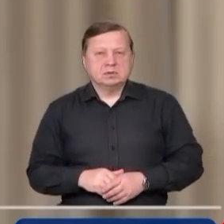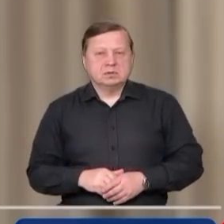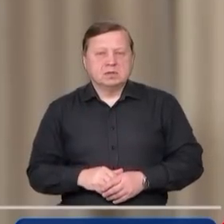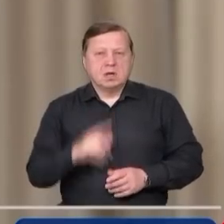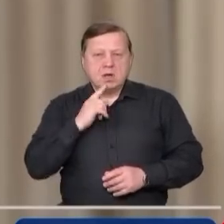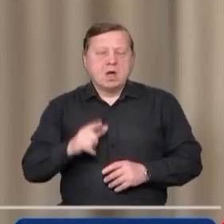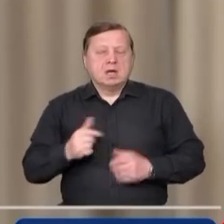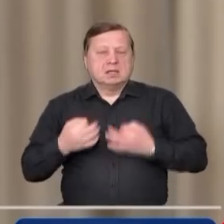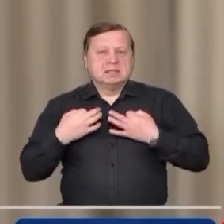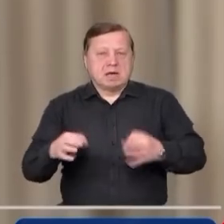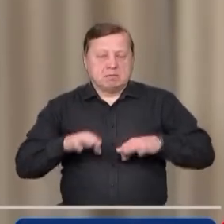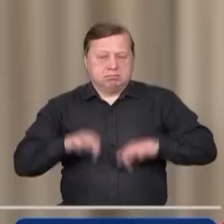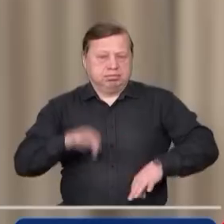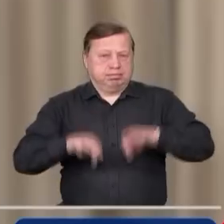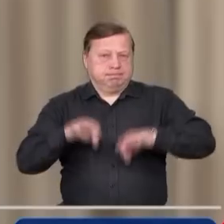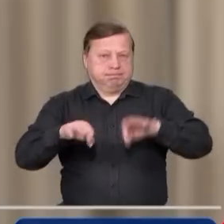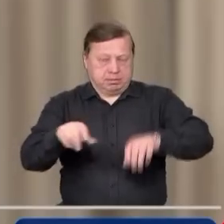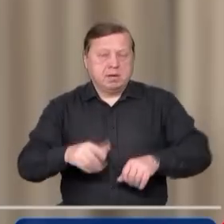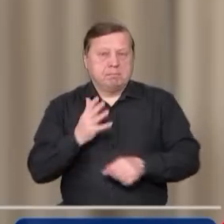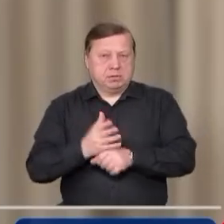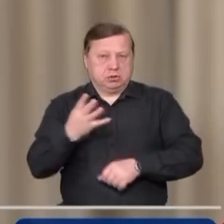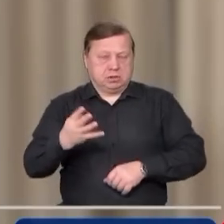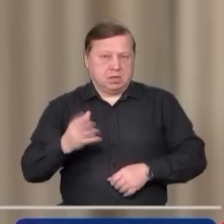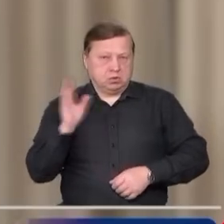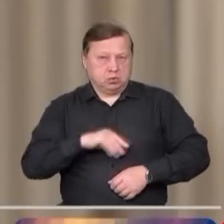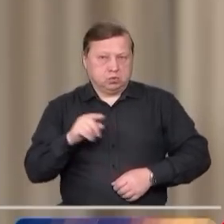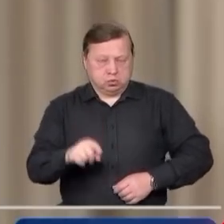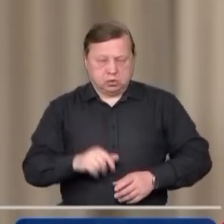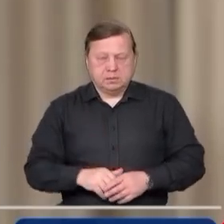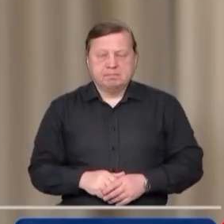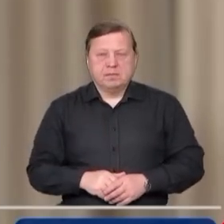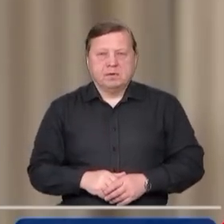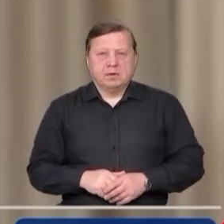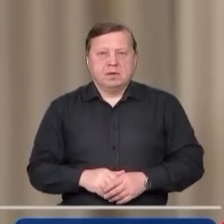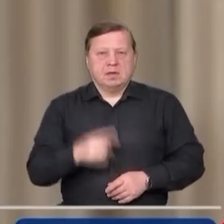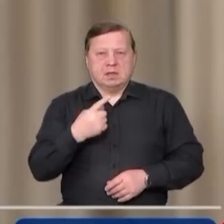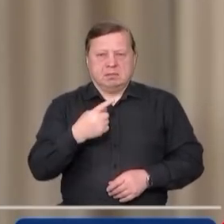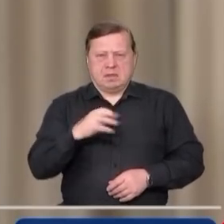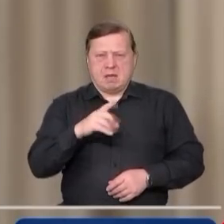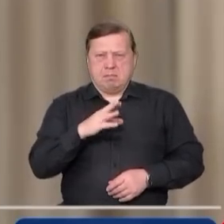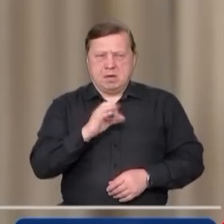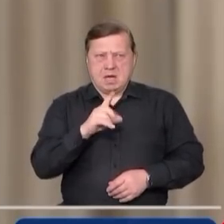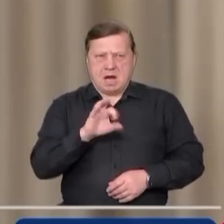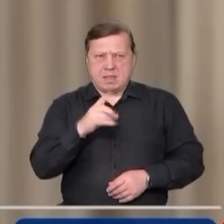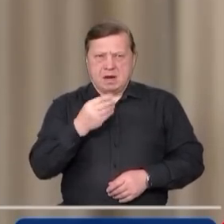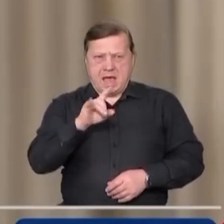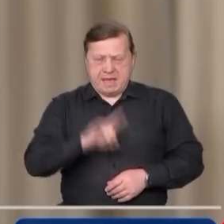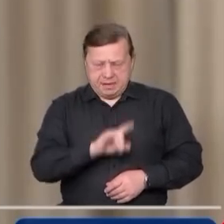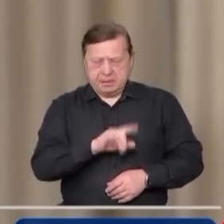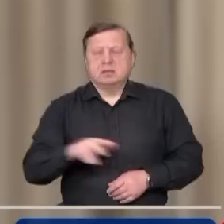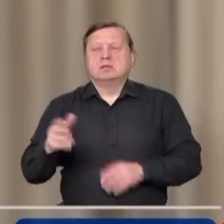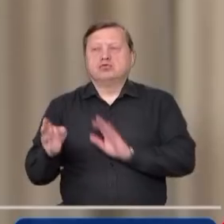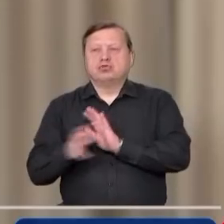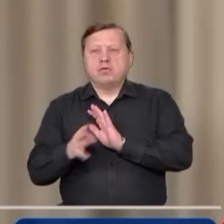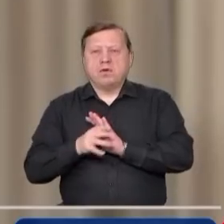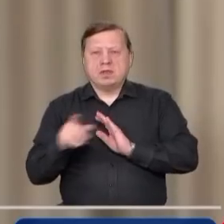pojazdów opancerzonych. 54 dodatkowe pojazdy Bradley, 19